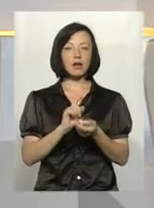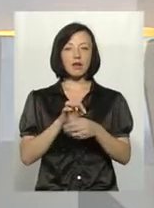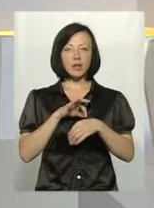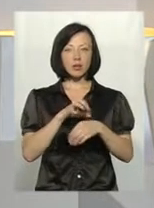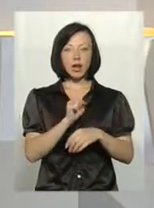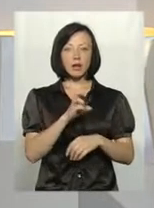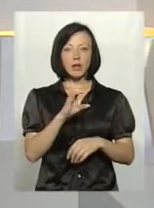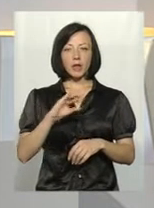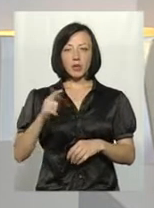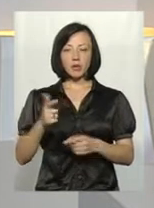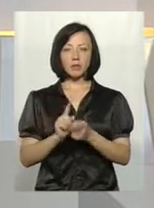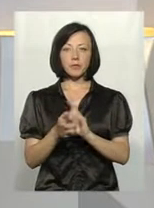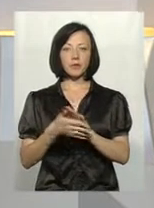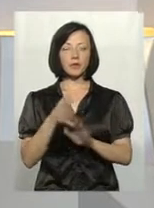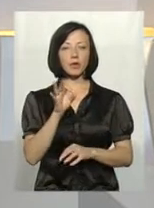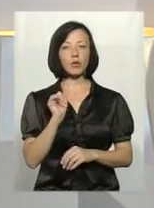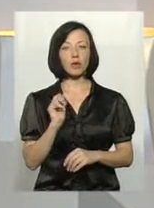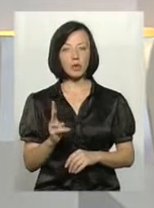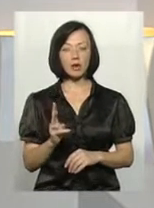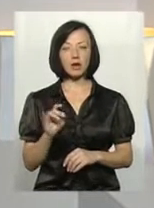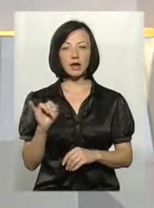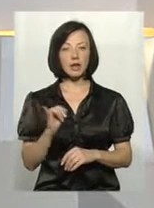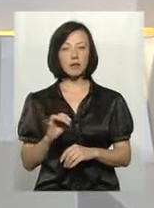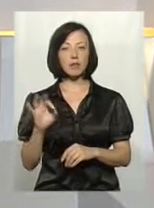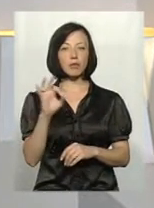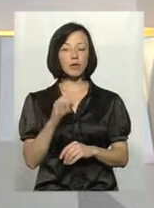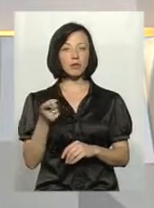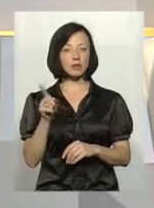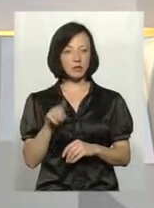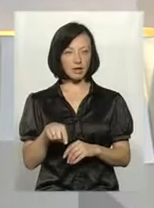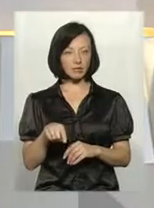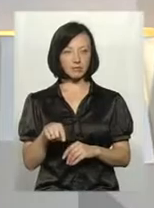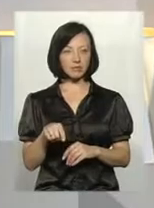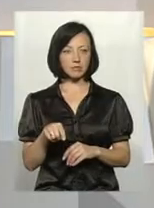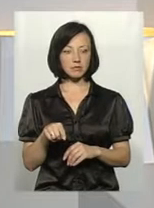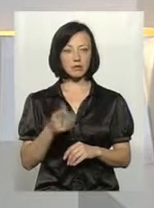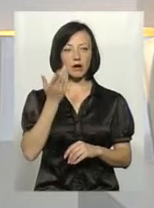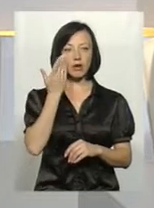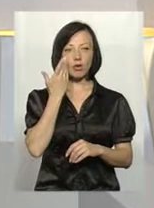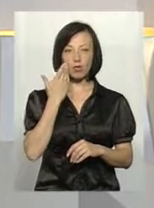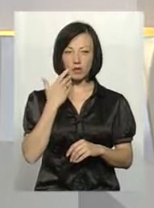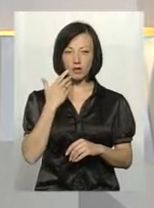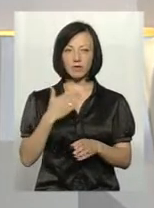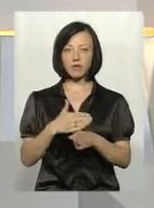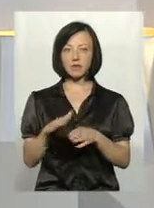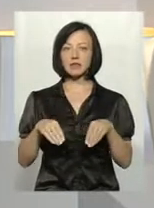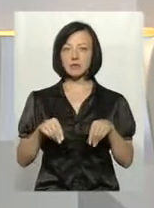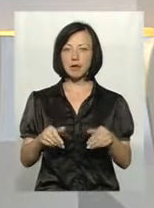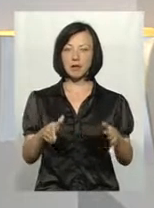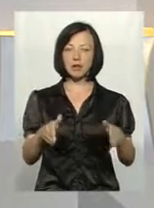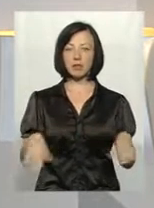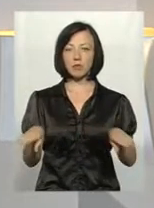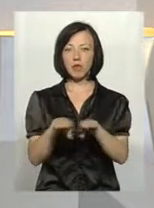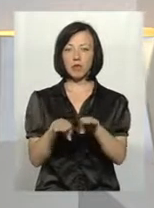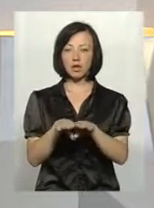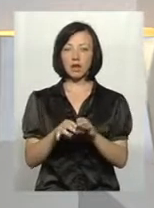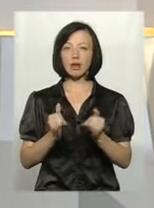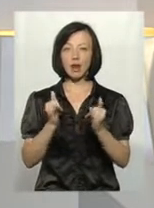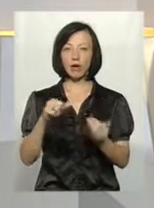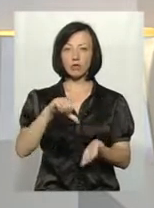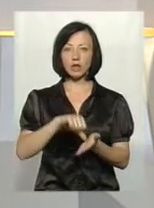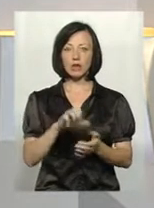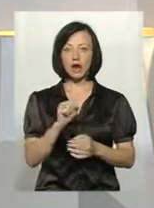мову Ольги Рибак. І, власне, про те, коли виділяють земельні ділянки, нібито для учасників АТО, а